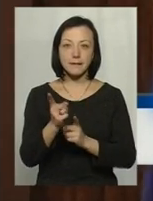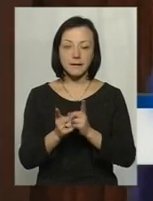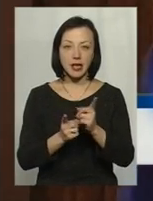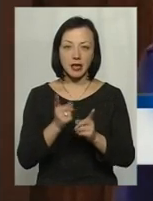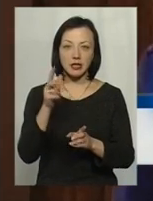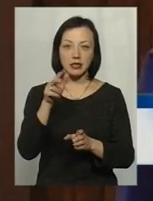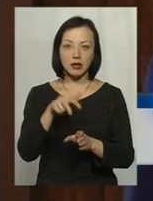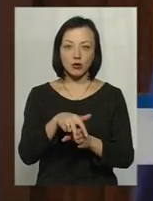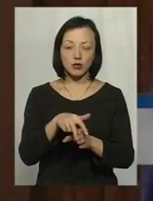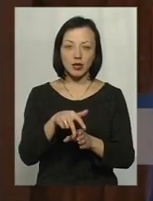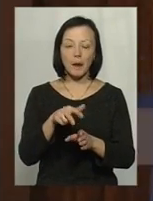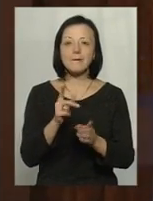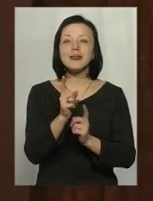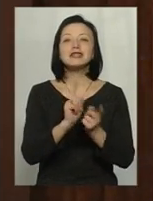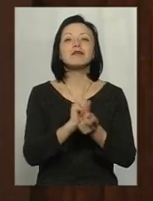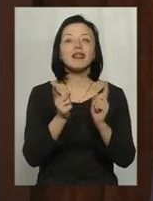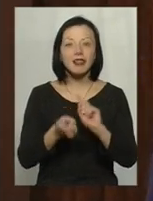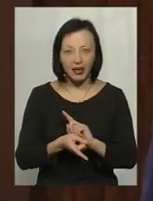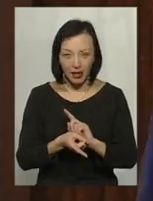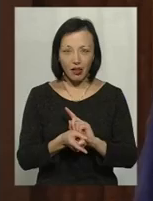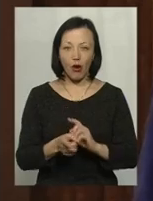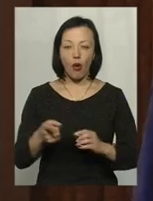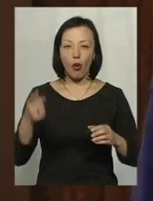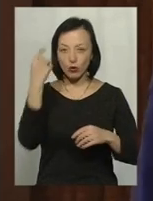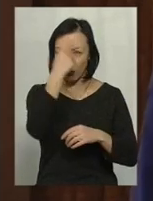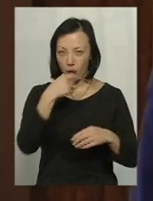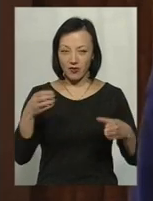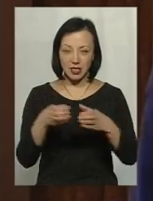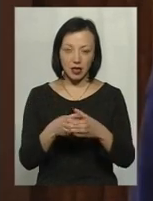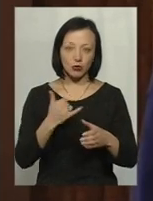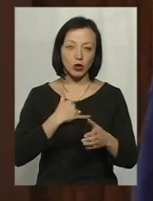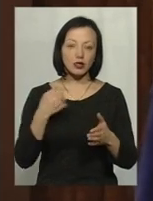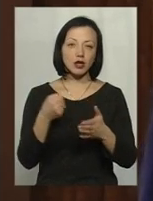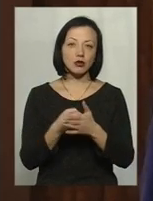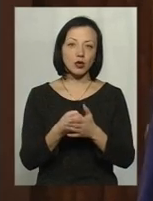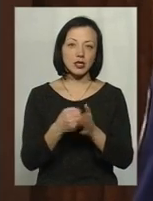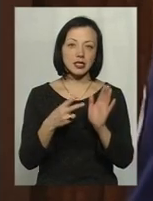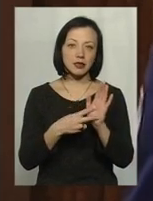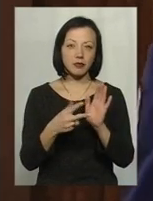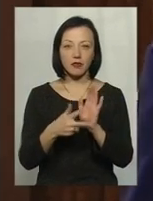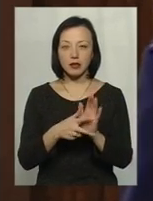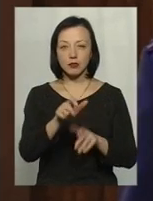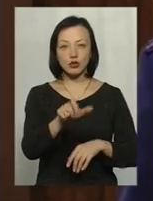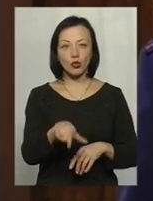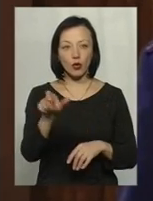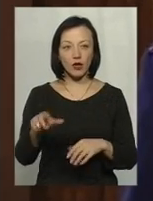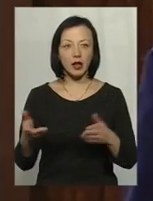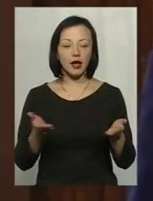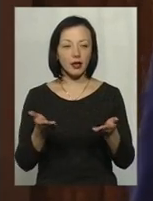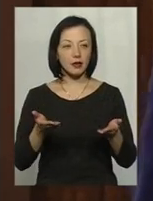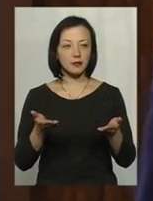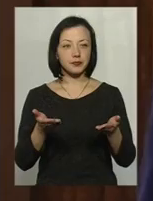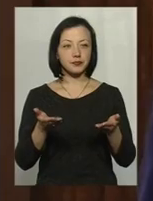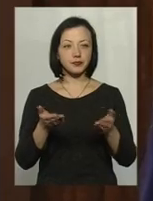склад, і сьогодні нас десь до 7-8 чоловік, які